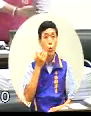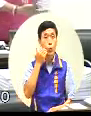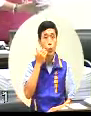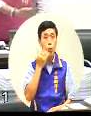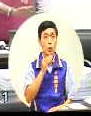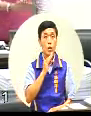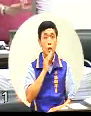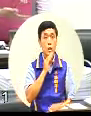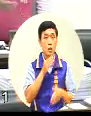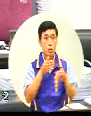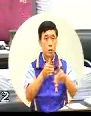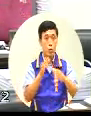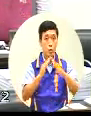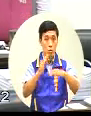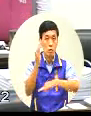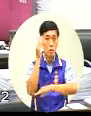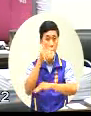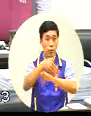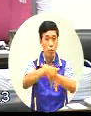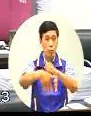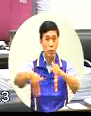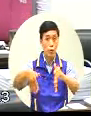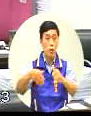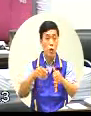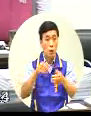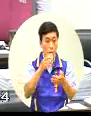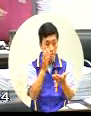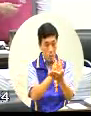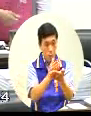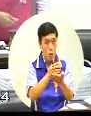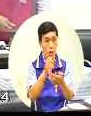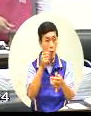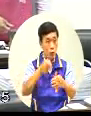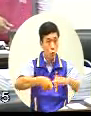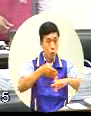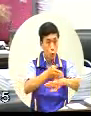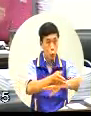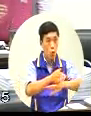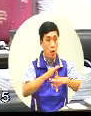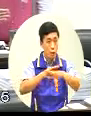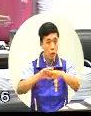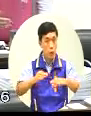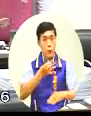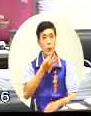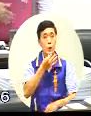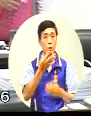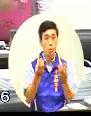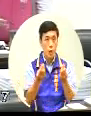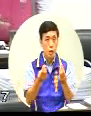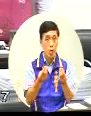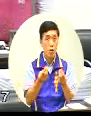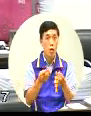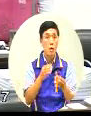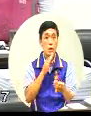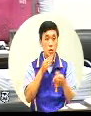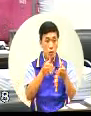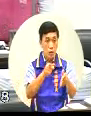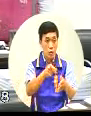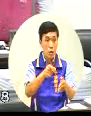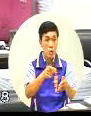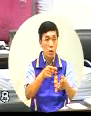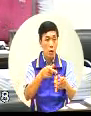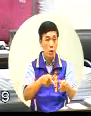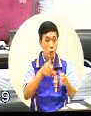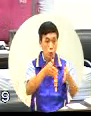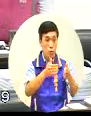的公部门单位已经都认证 OK 安全没有疑虑的时候，是不是这个部分就不要这么快去处理它？我们